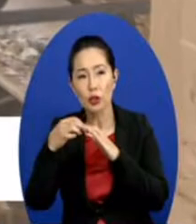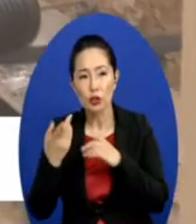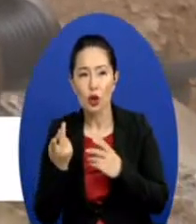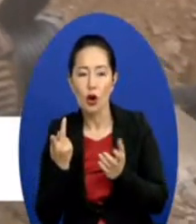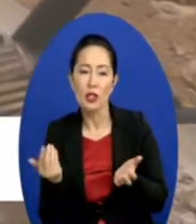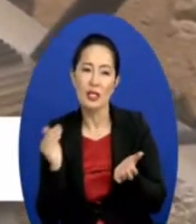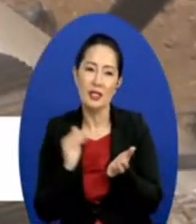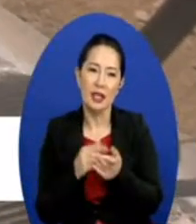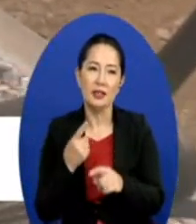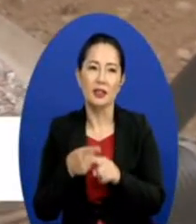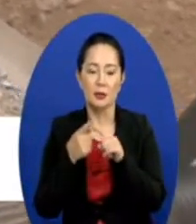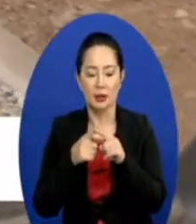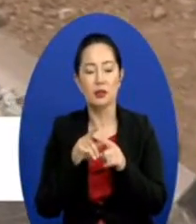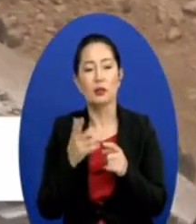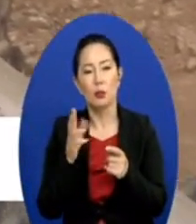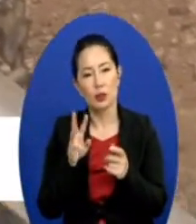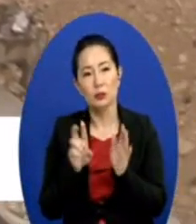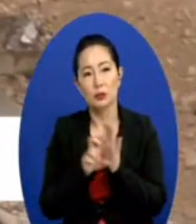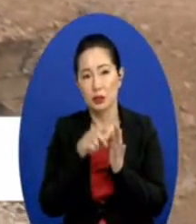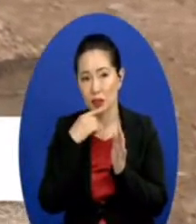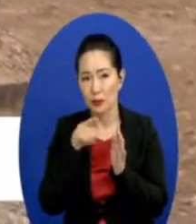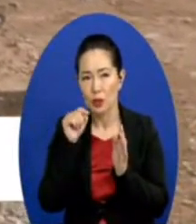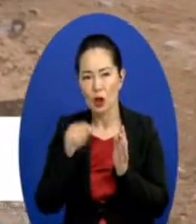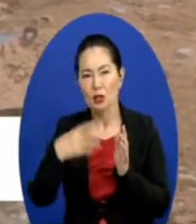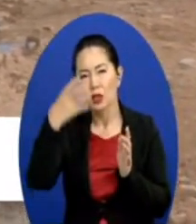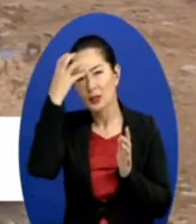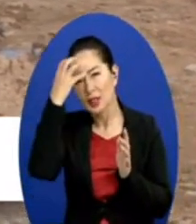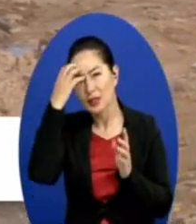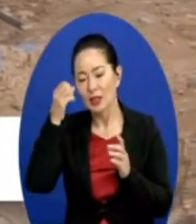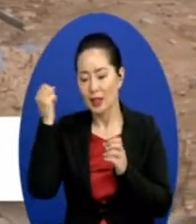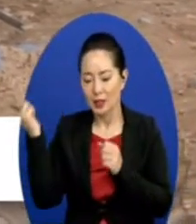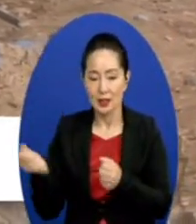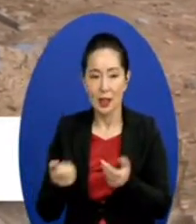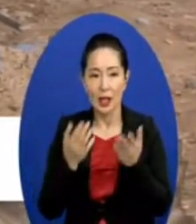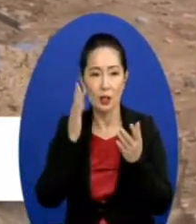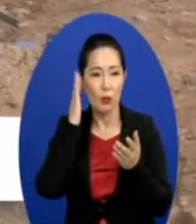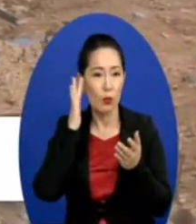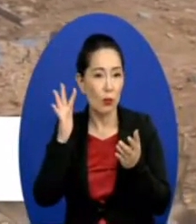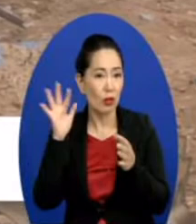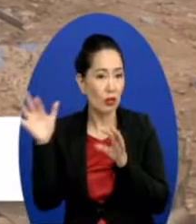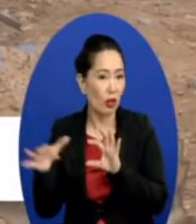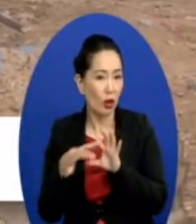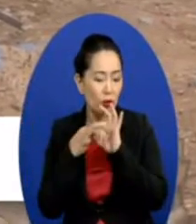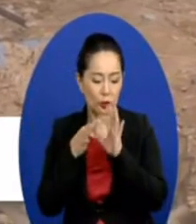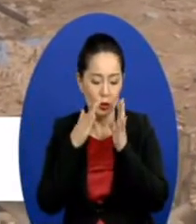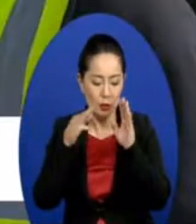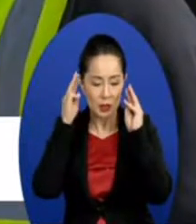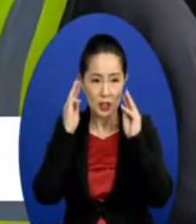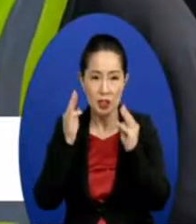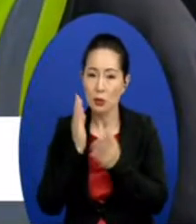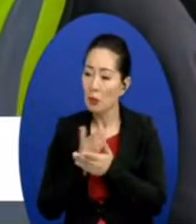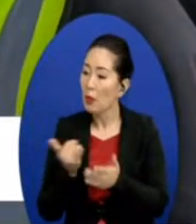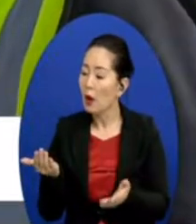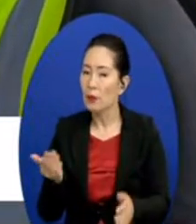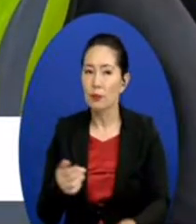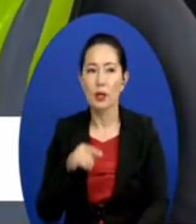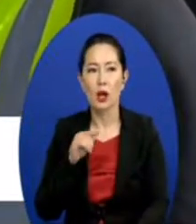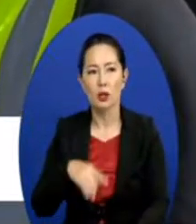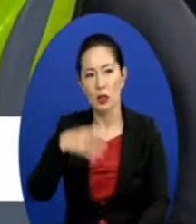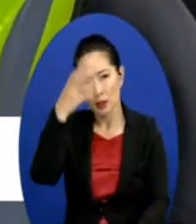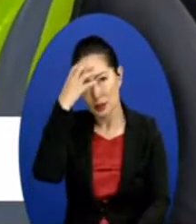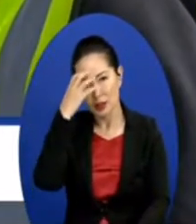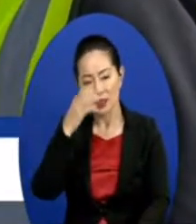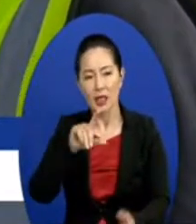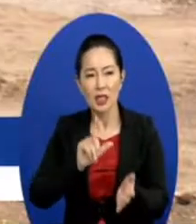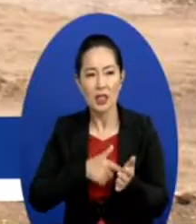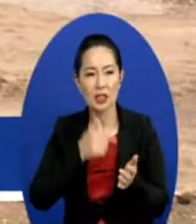нөхцөл үүдэл байна. Одоо засгийн газраас гаргахаар төлөвлөж байгаа бодлогын томоохон шийдвэр байгаа юу? Засгийн газар бол